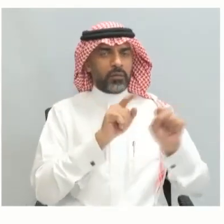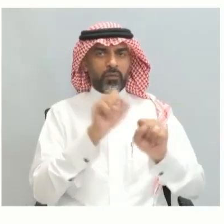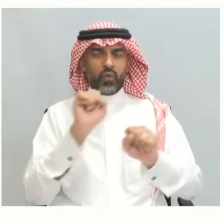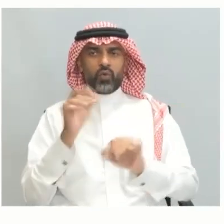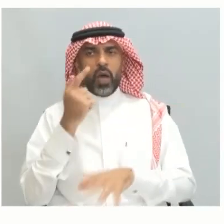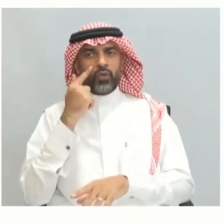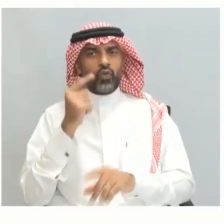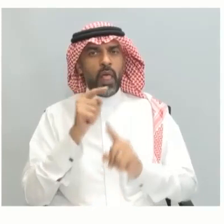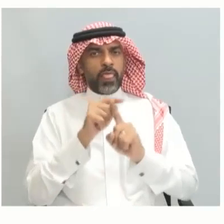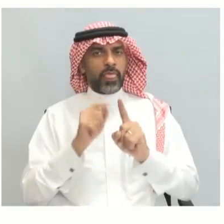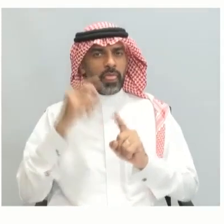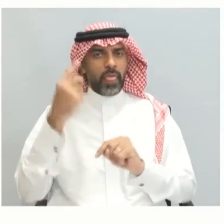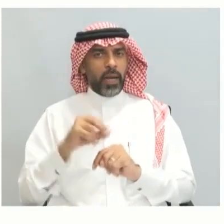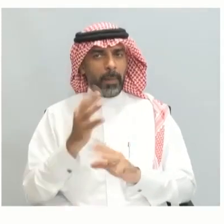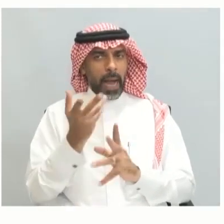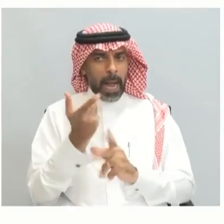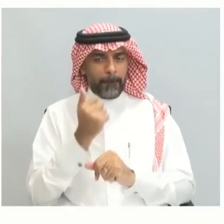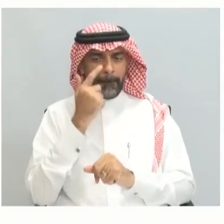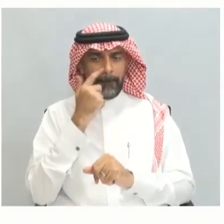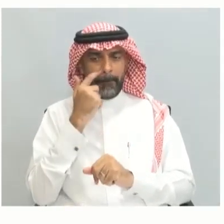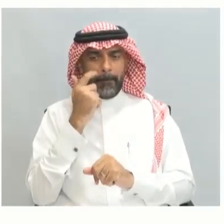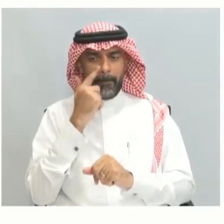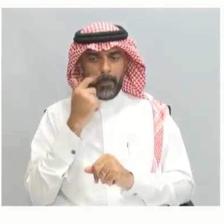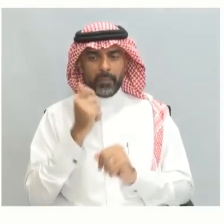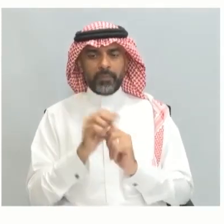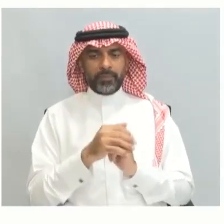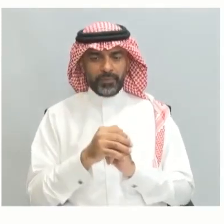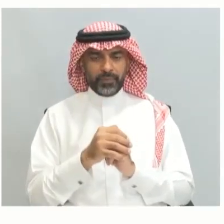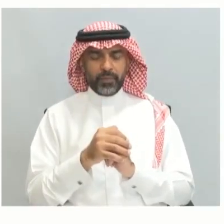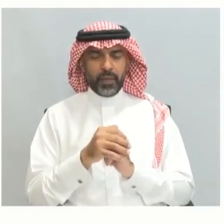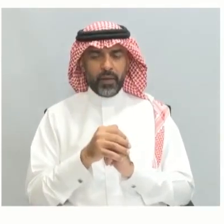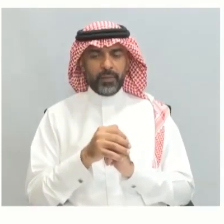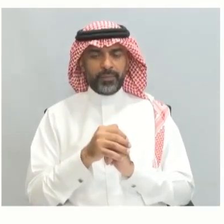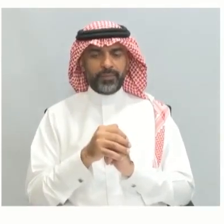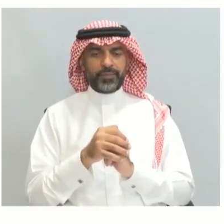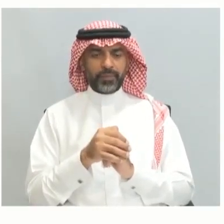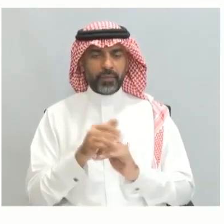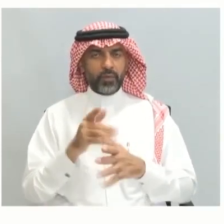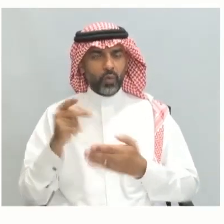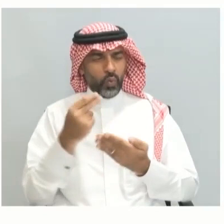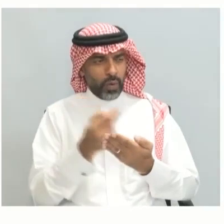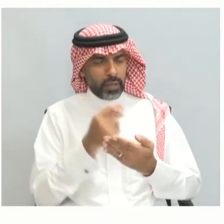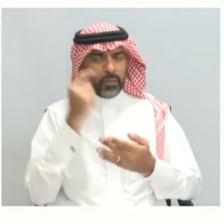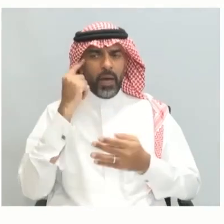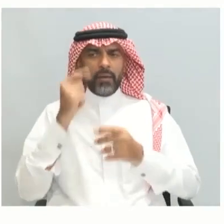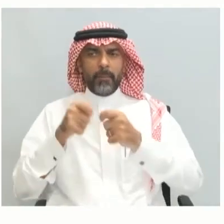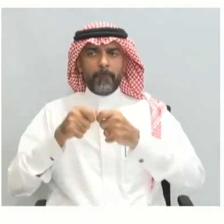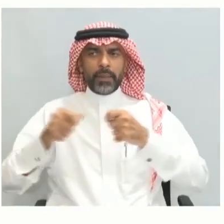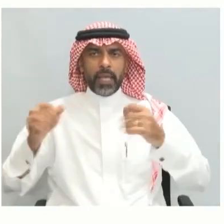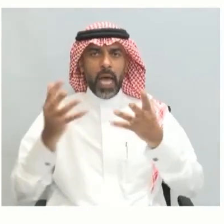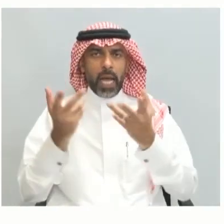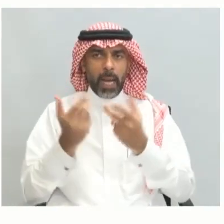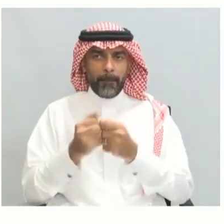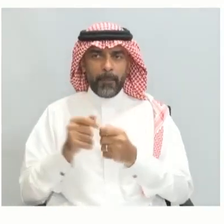الضرائب التي تؤخذ من الفلاحين في ذلك الوقت يعرف مساحات هذه الاراضي وما قد